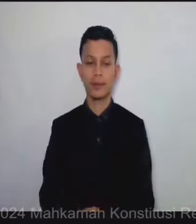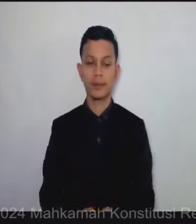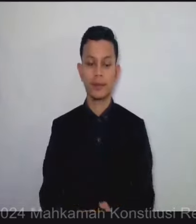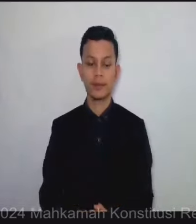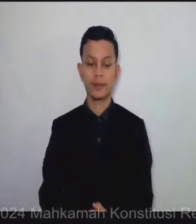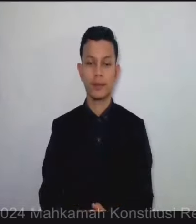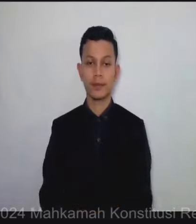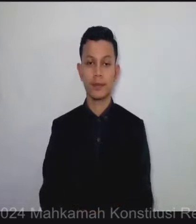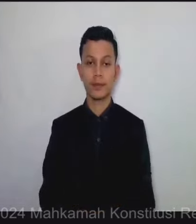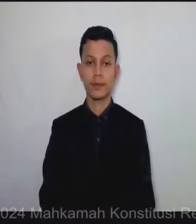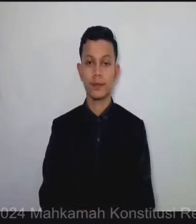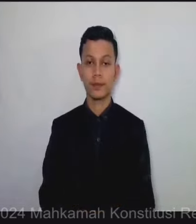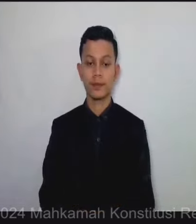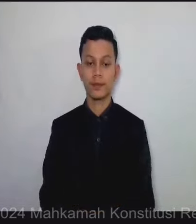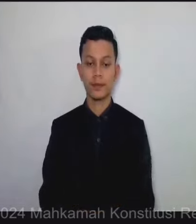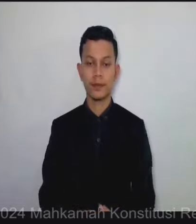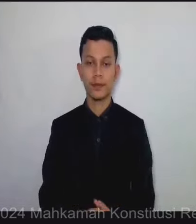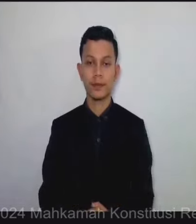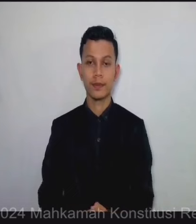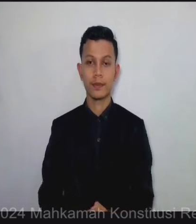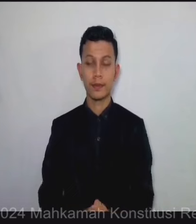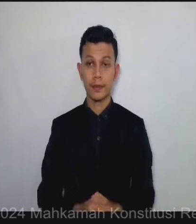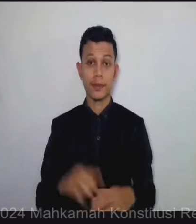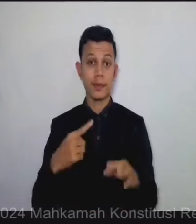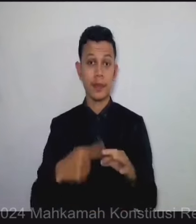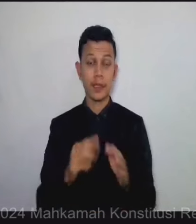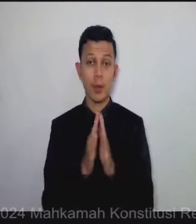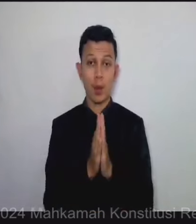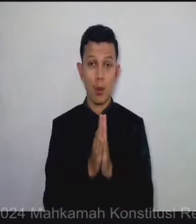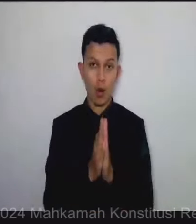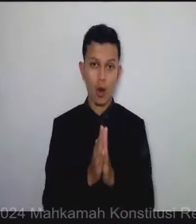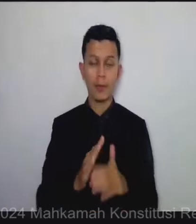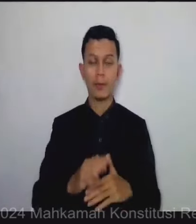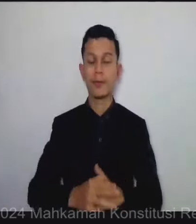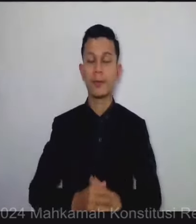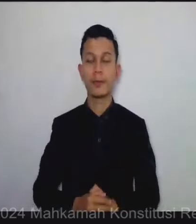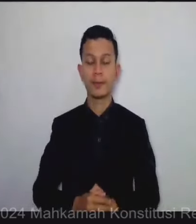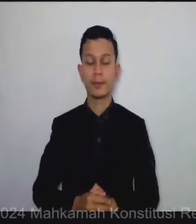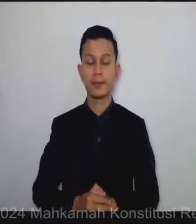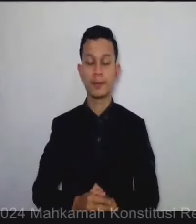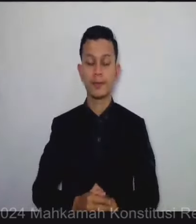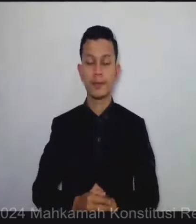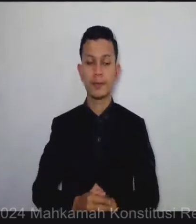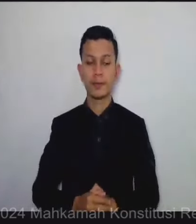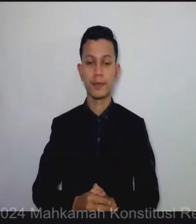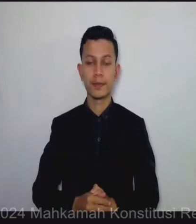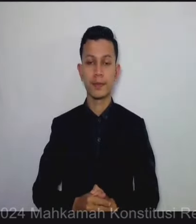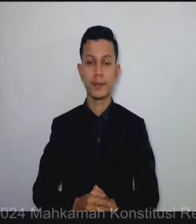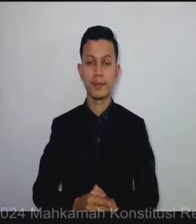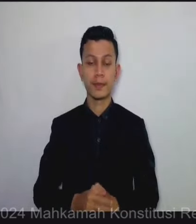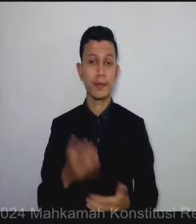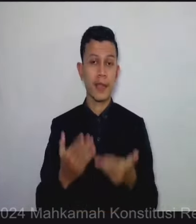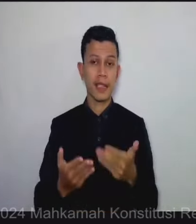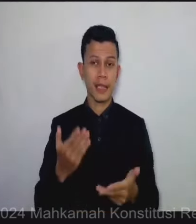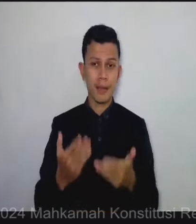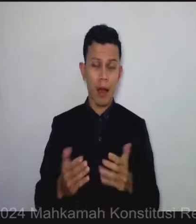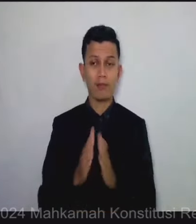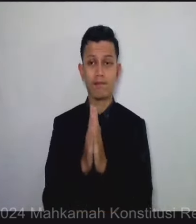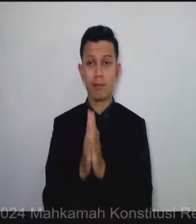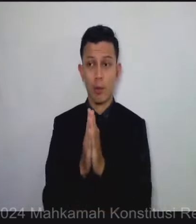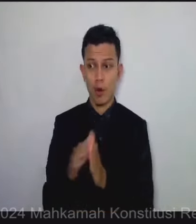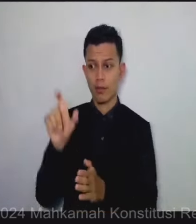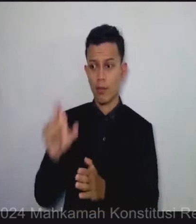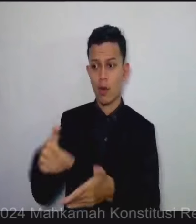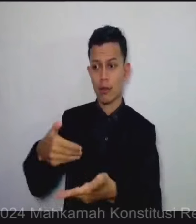permohonan dalam pokok permohonan menimbang bahwa dalam permohonannya pemohon memohonkan pembatalan